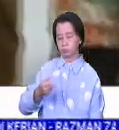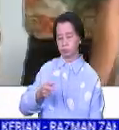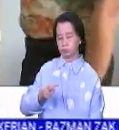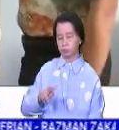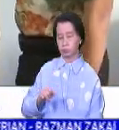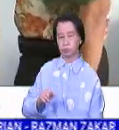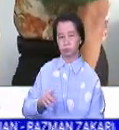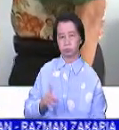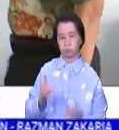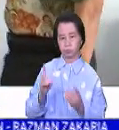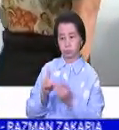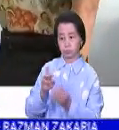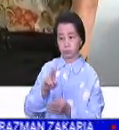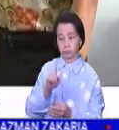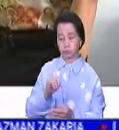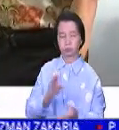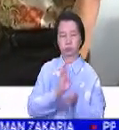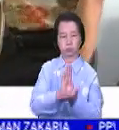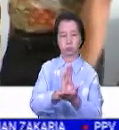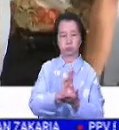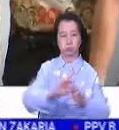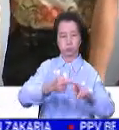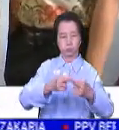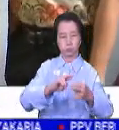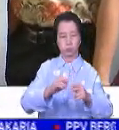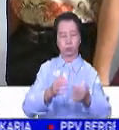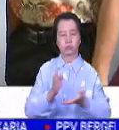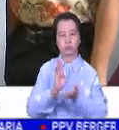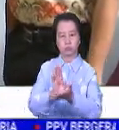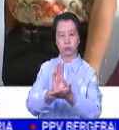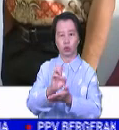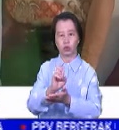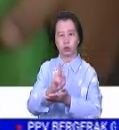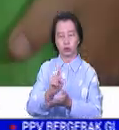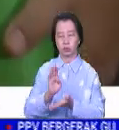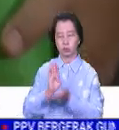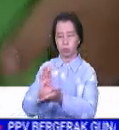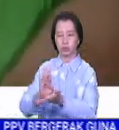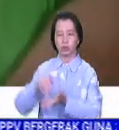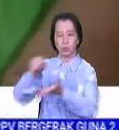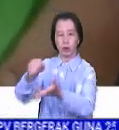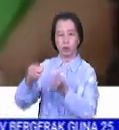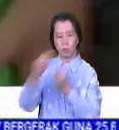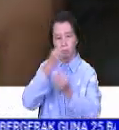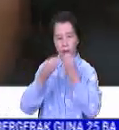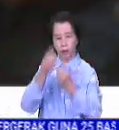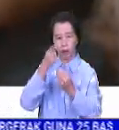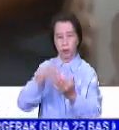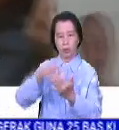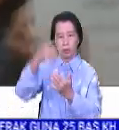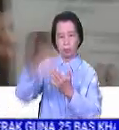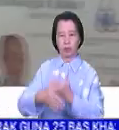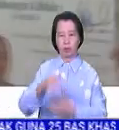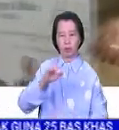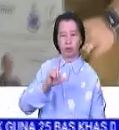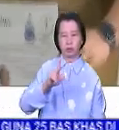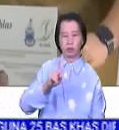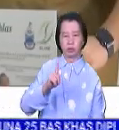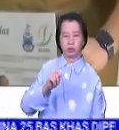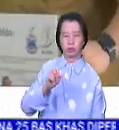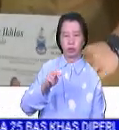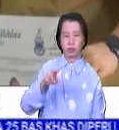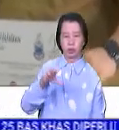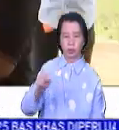menyampaikan bantuan baik pulih rumah bantuan orang kurang upaya dan bantuan bakul makanan kepada peserta lktns